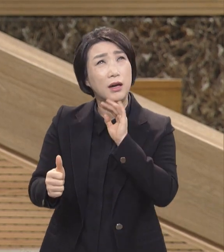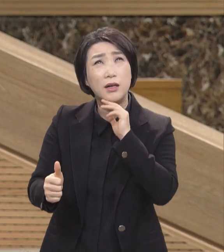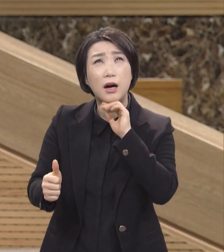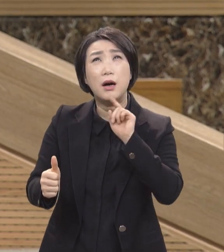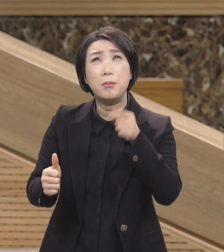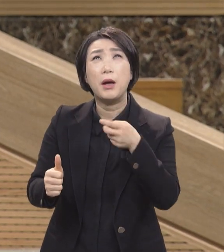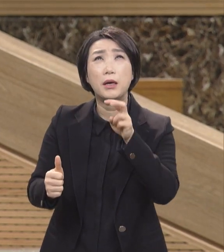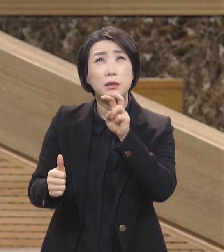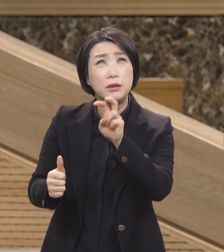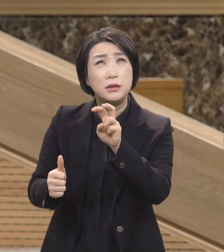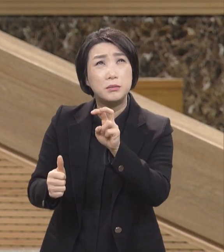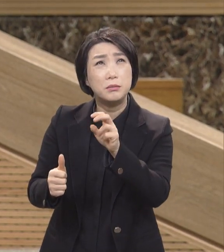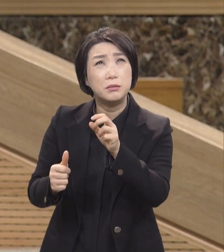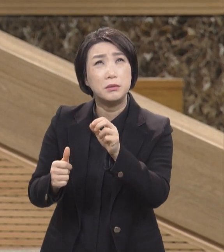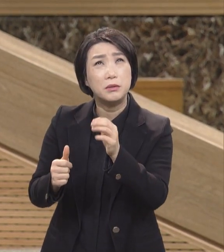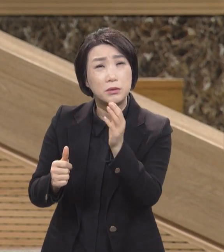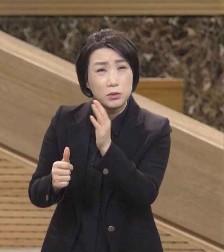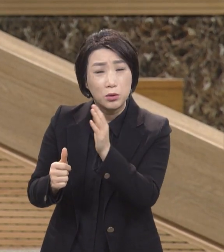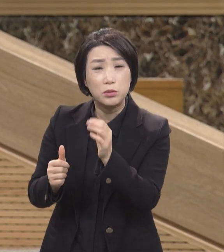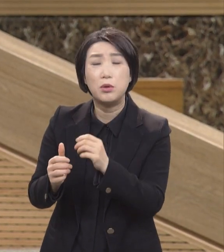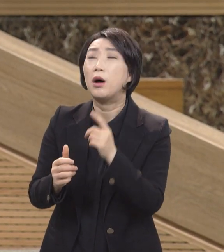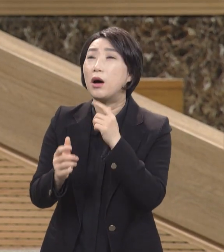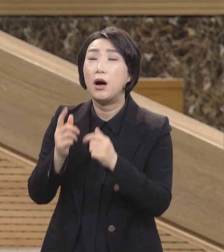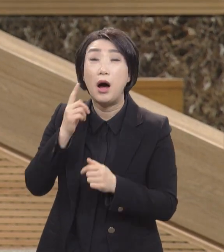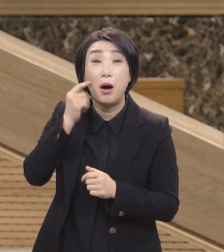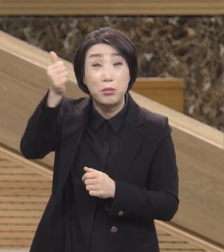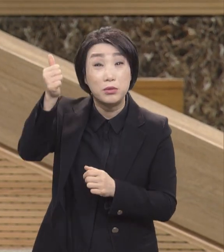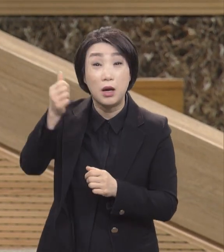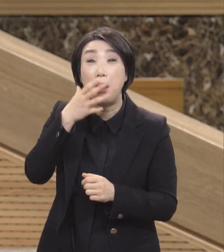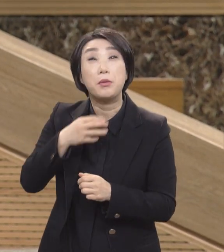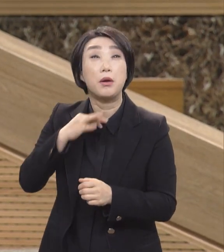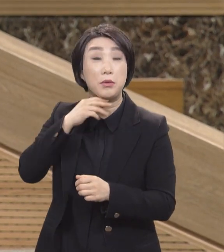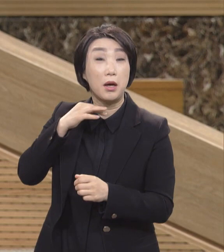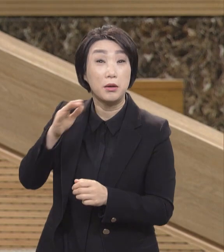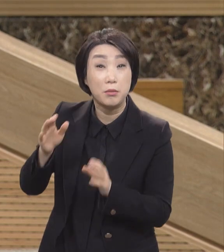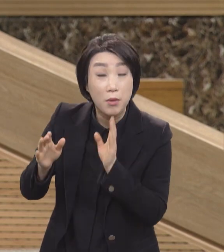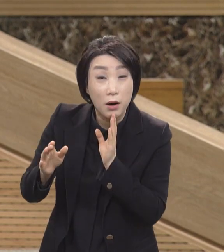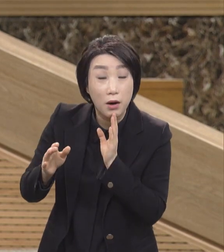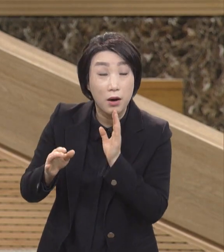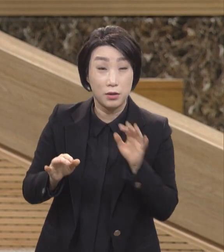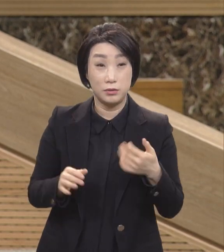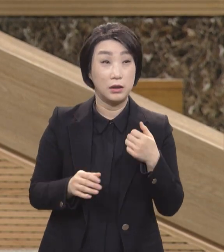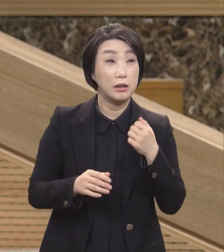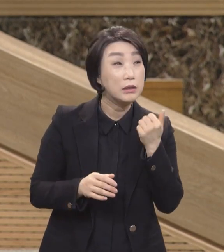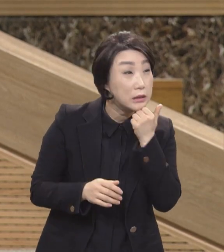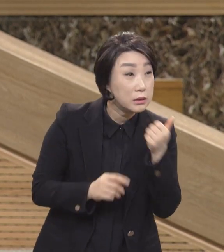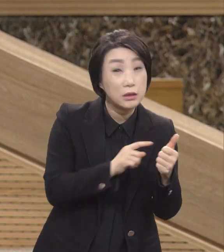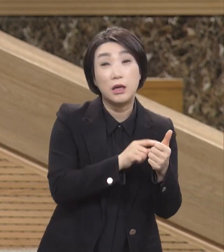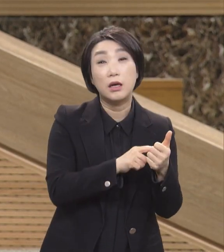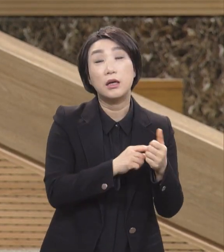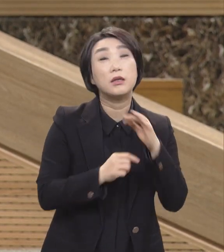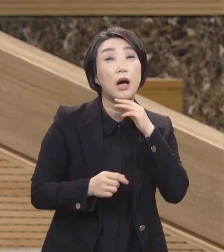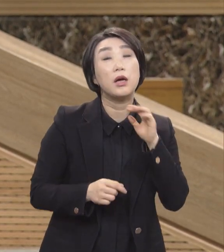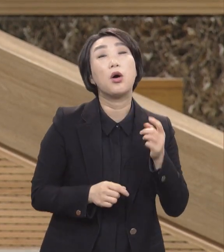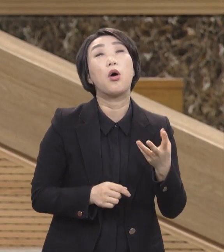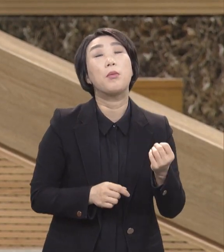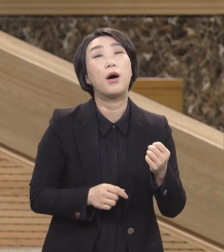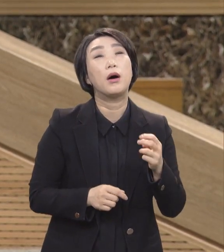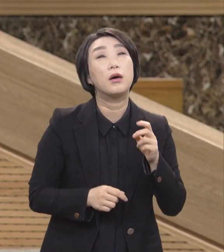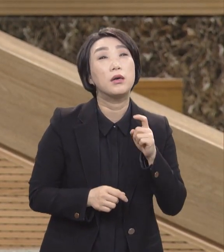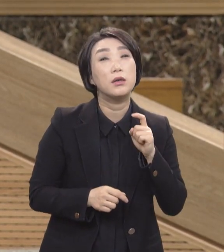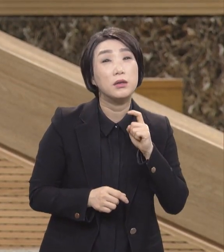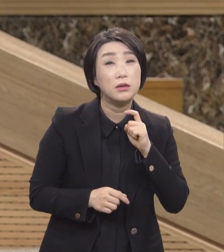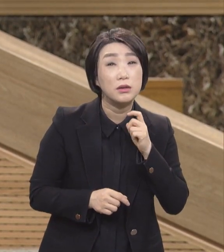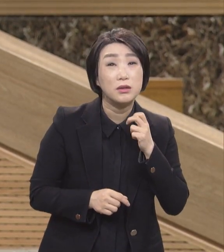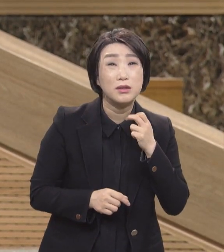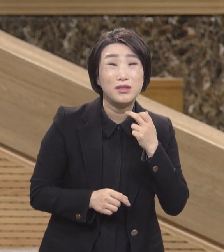120세가 거의 돼가는 아버지 나이에 이삭의 나이 10대 후반에